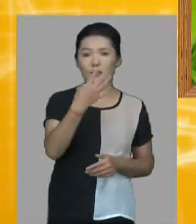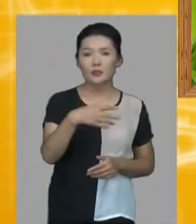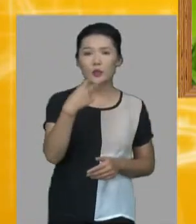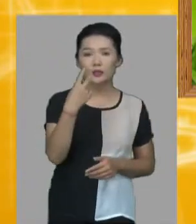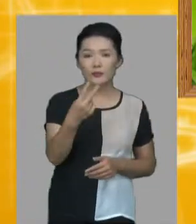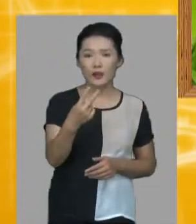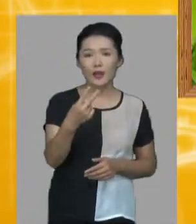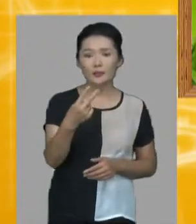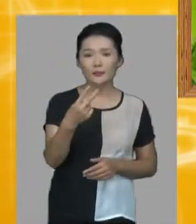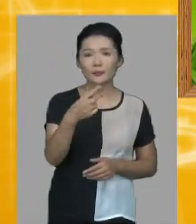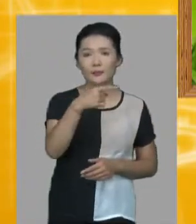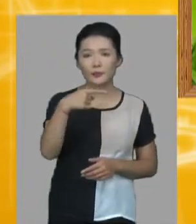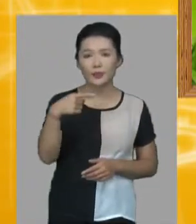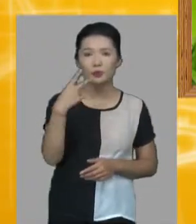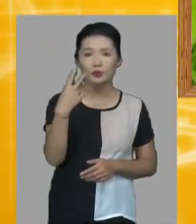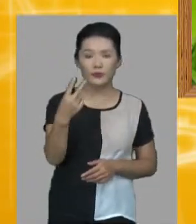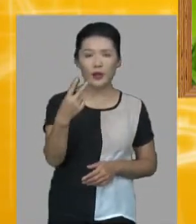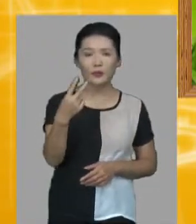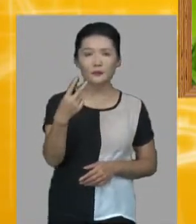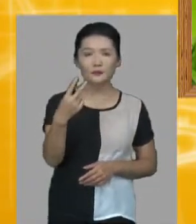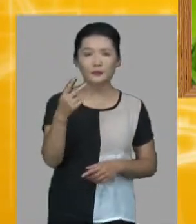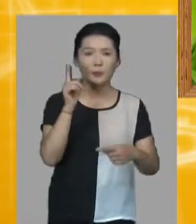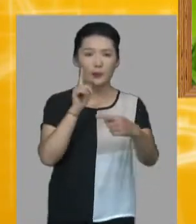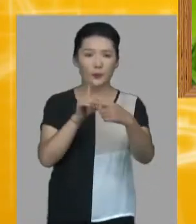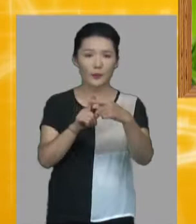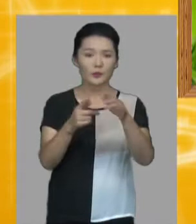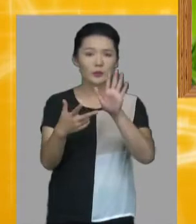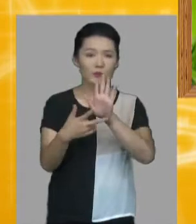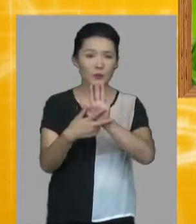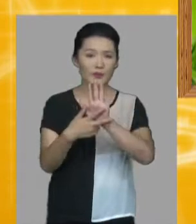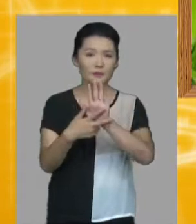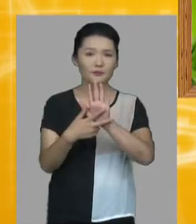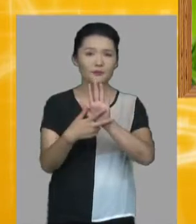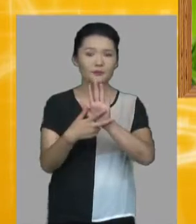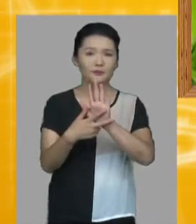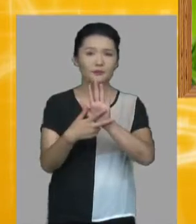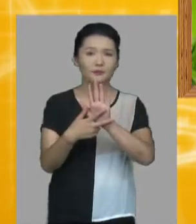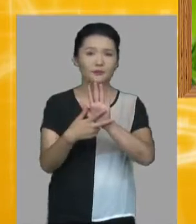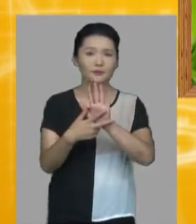42 минус 2 плюс